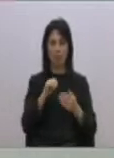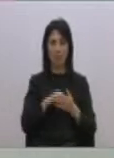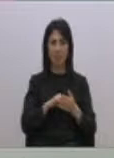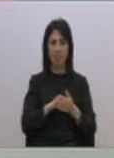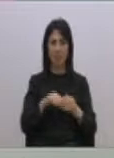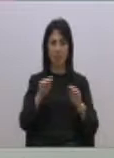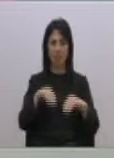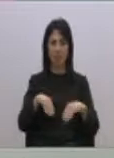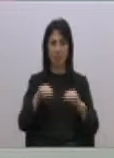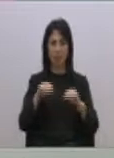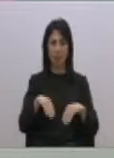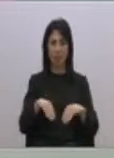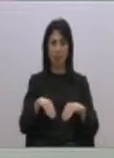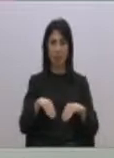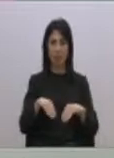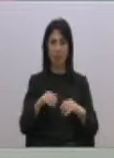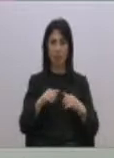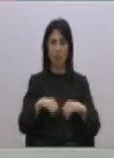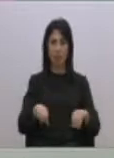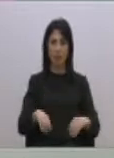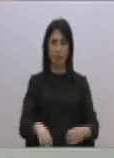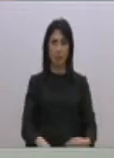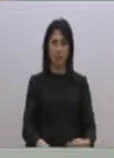să șeimușeuiesc comisia.